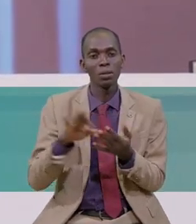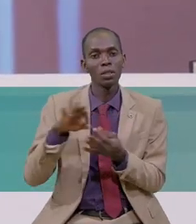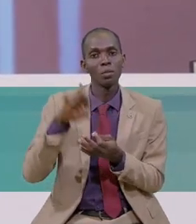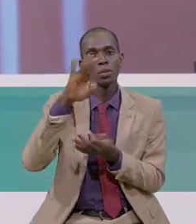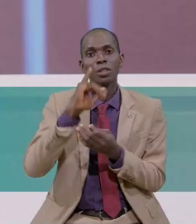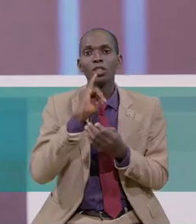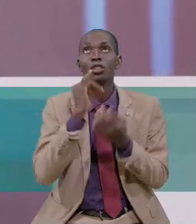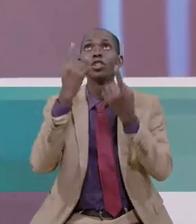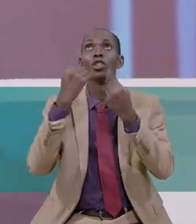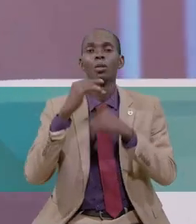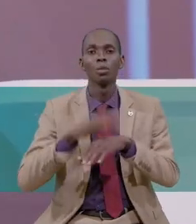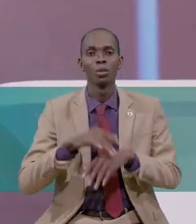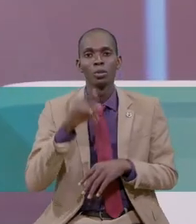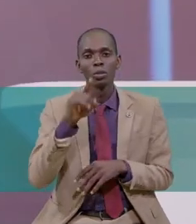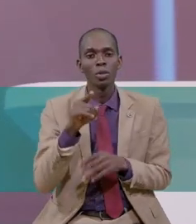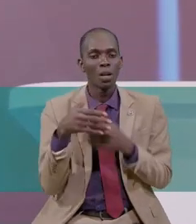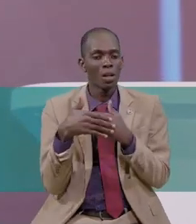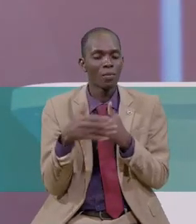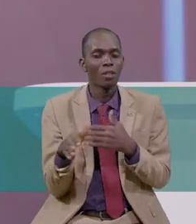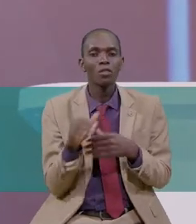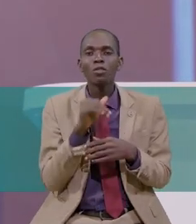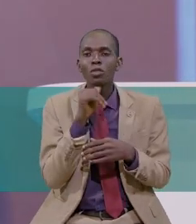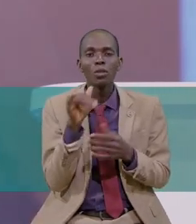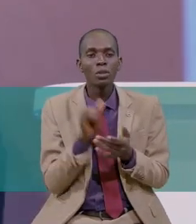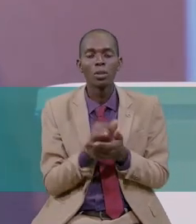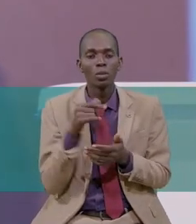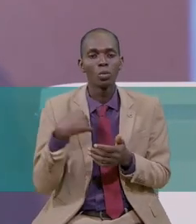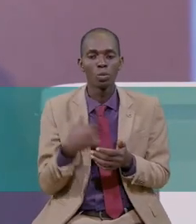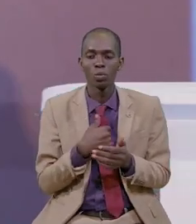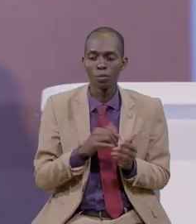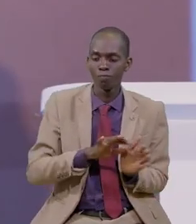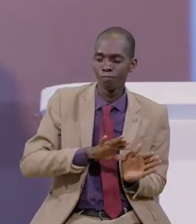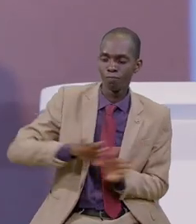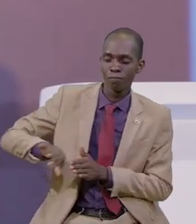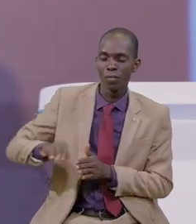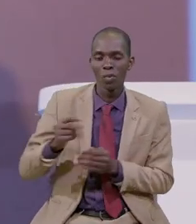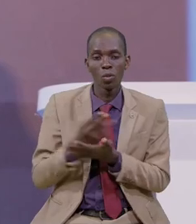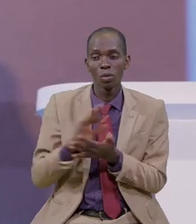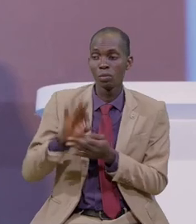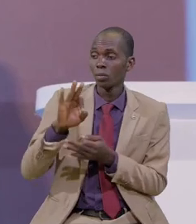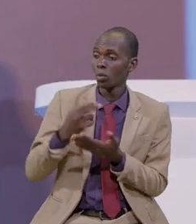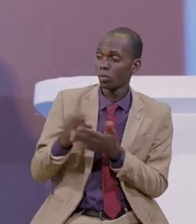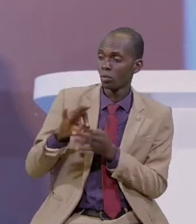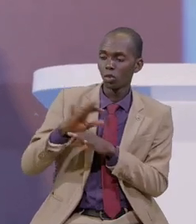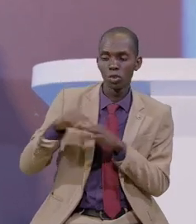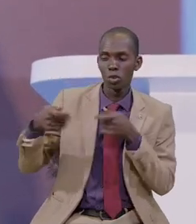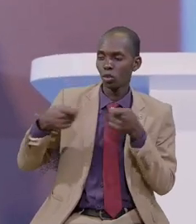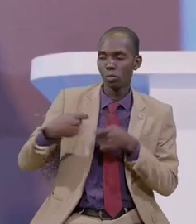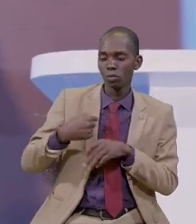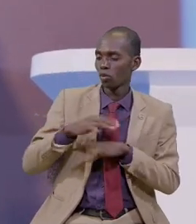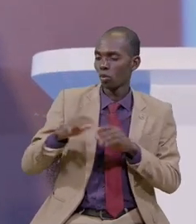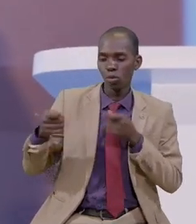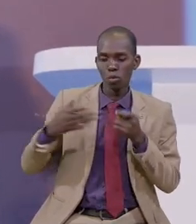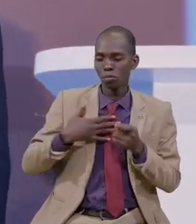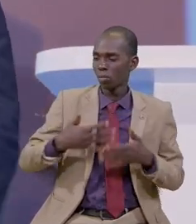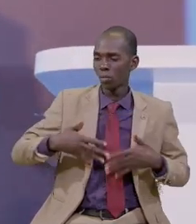vous. Après, ce n'est pas que nous mettons le Saint-Esprit de côté. Saint-Esprit ne me contrôle pas, Saint-Esprit ne contrôle pas ma vie,